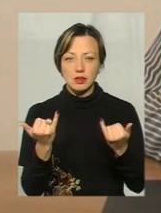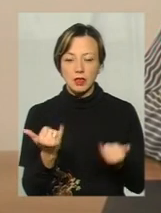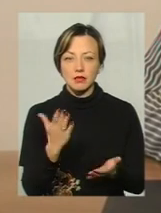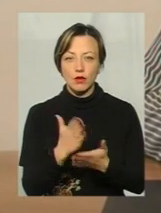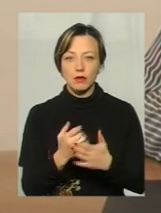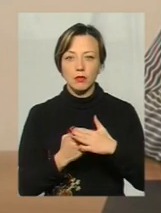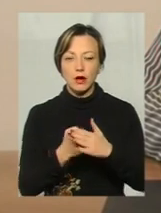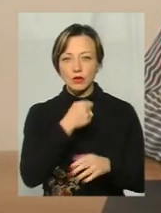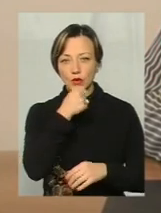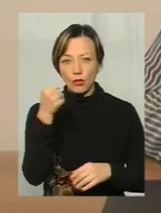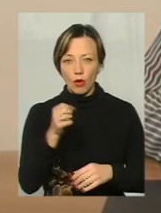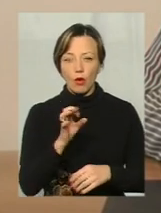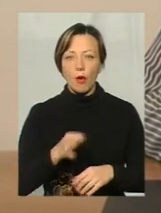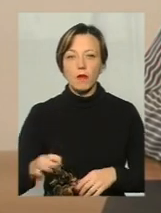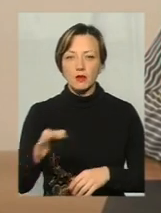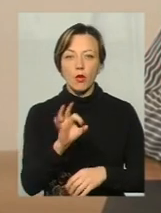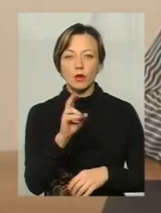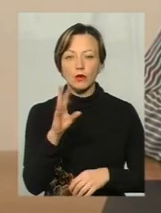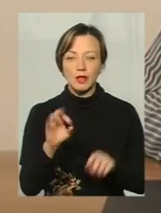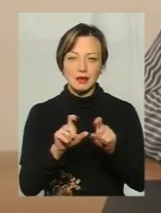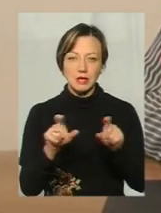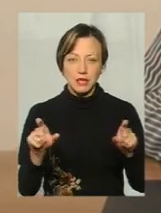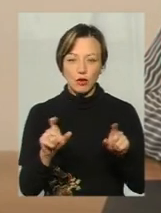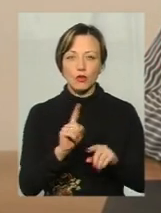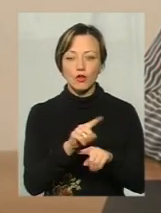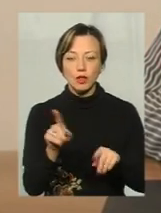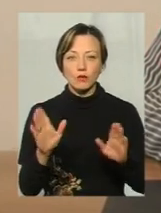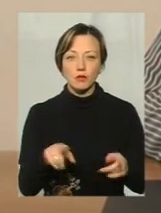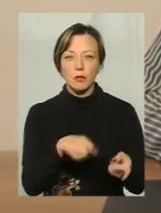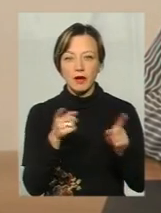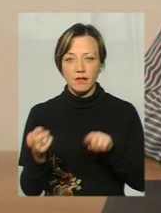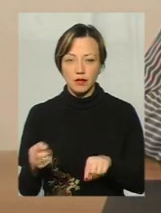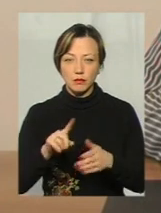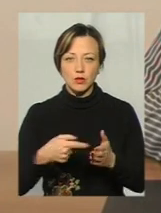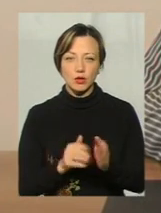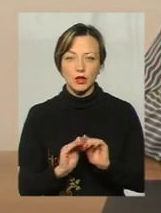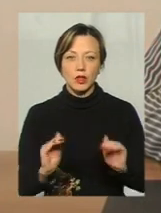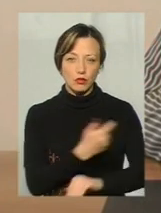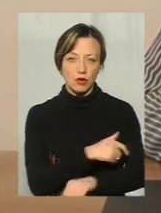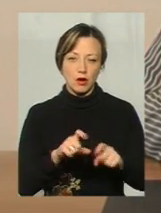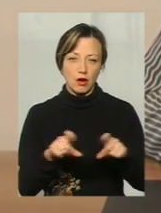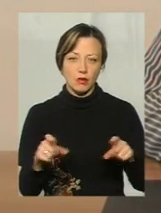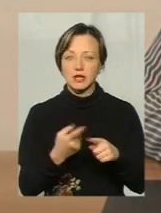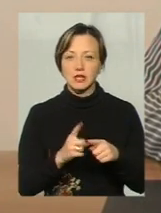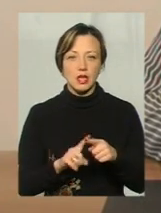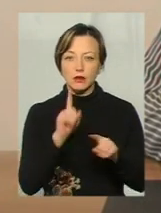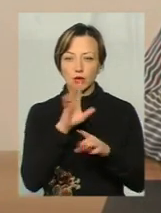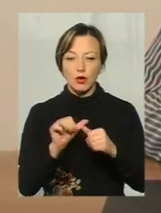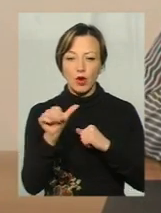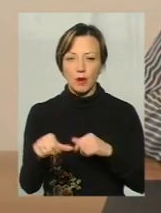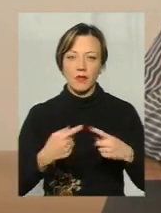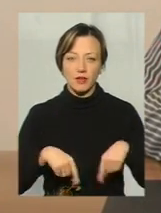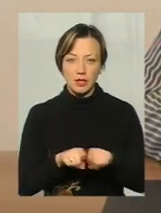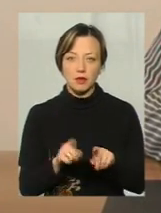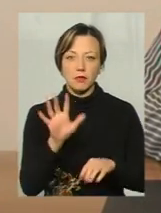знаходяться на базі дорослого обласного онкодиспансеру, вони будуть переведені до нас в міську дитячу лікарню. Це не буде окреме відділення,